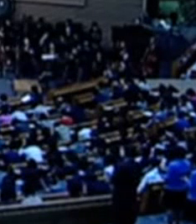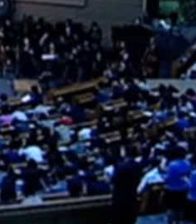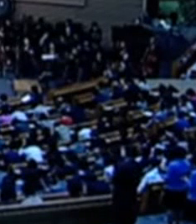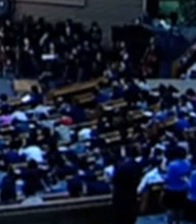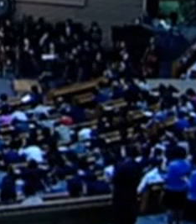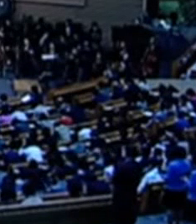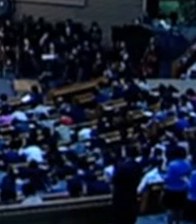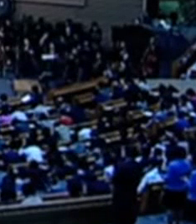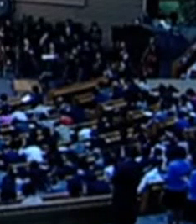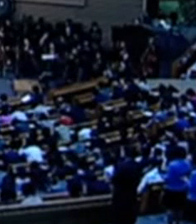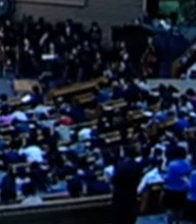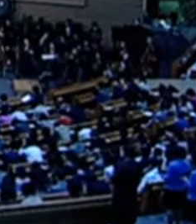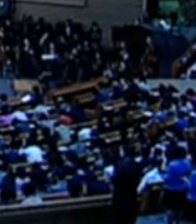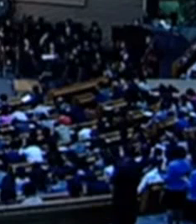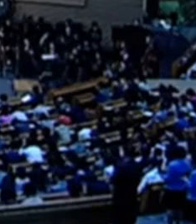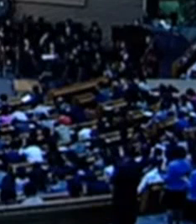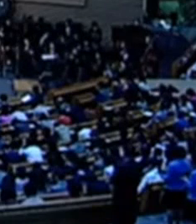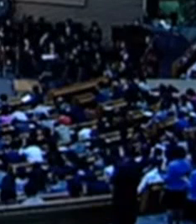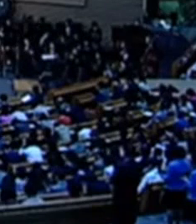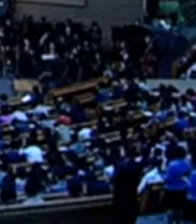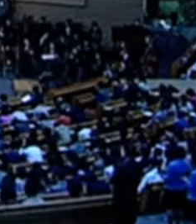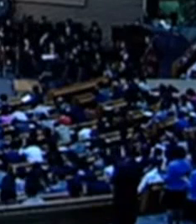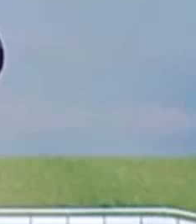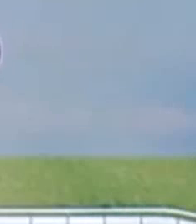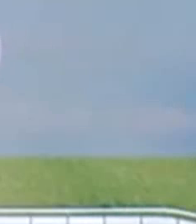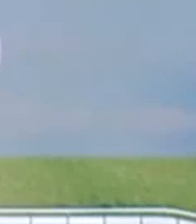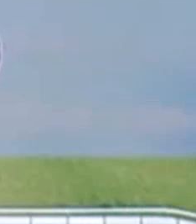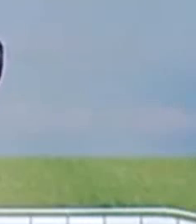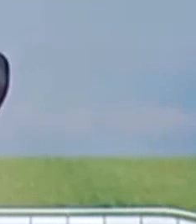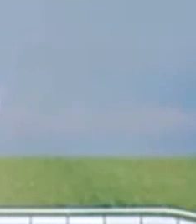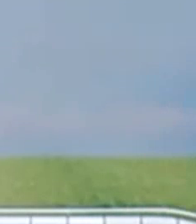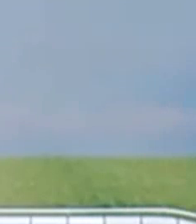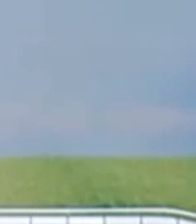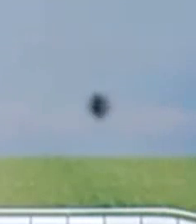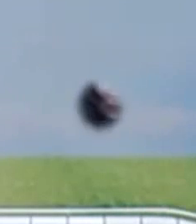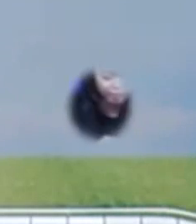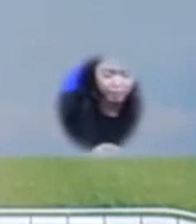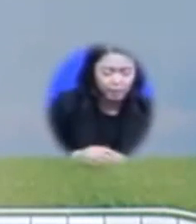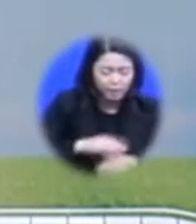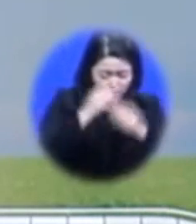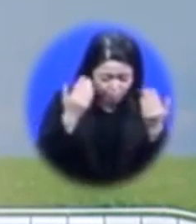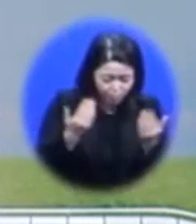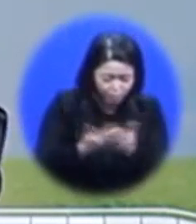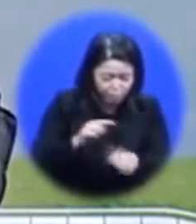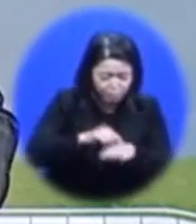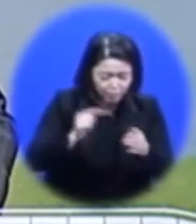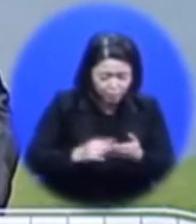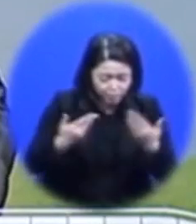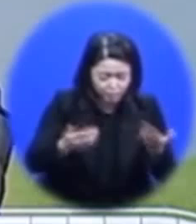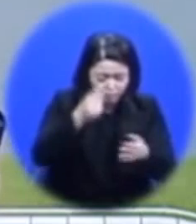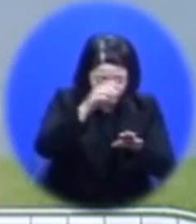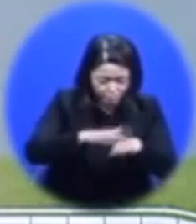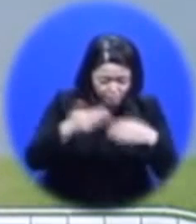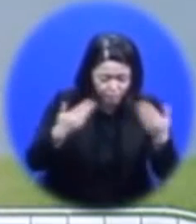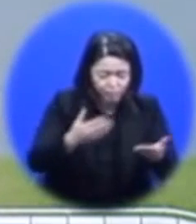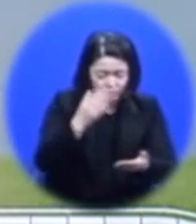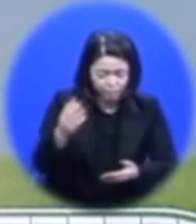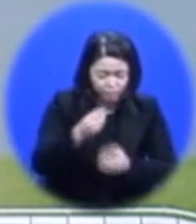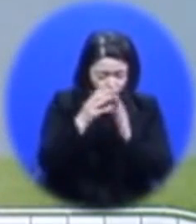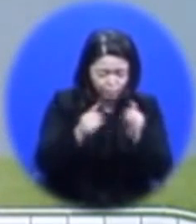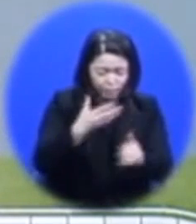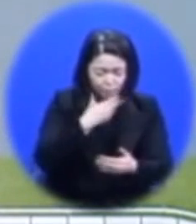감사합니다. 아버지 하나님, 오늘도 하나님께 나와 전심을 다해 하나님께 예배하는 성도들에게 복을